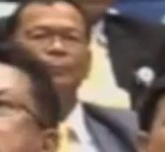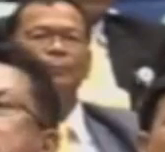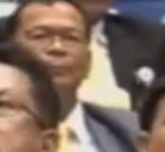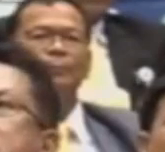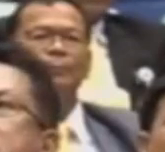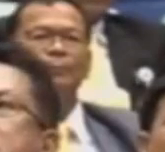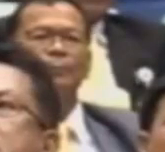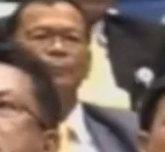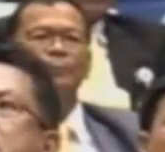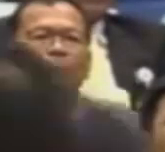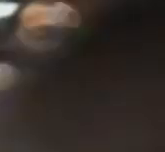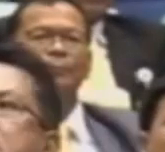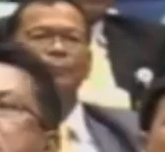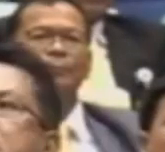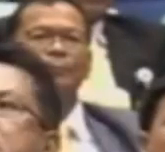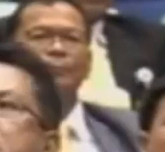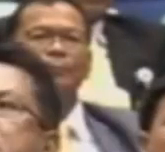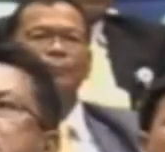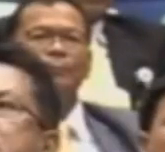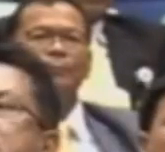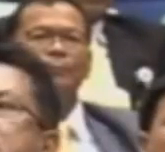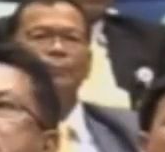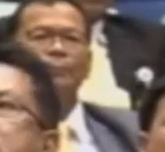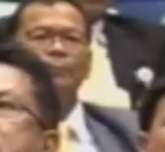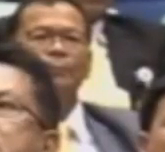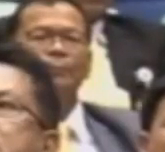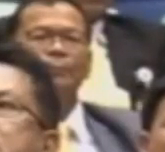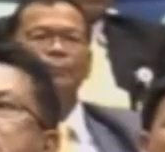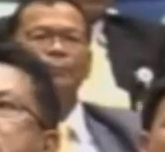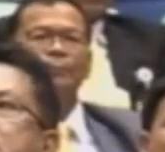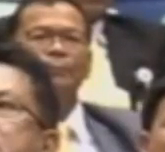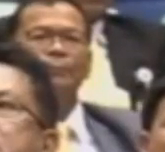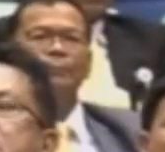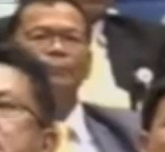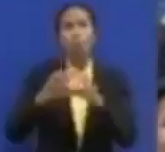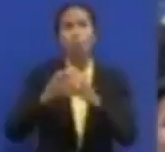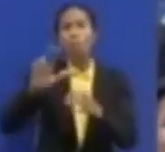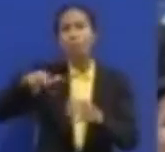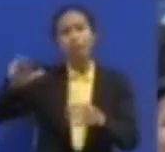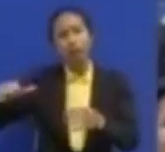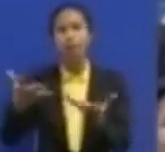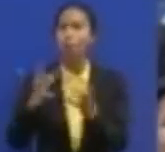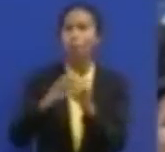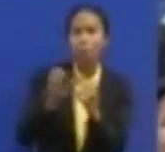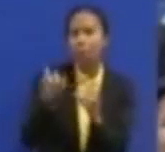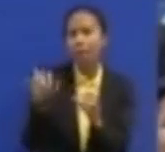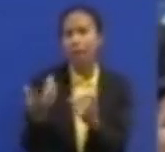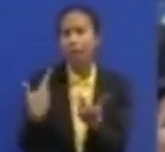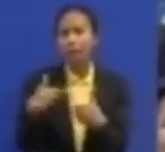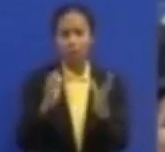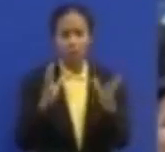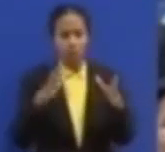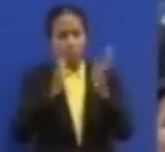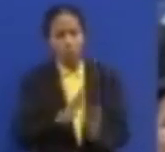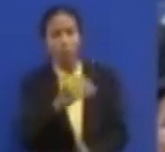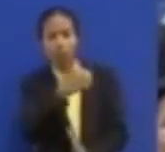นายกรัฐมนตรีนี่ผมบอกว่าพรรคเพื่อไทยหรือพรรคอะไรสักพรรคหนึ่ง10คนหรือ5คนไม่พร้อมขึ้นมาเนี่ย